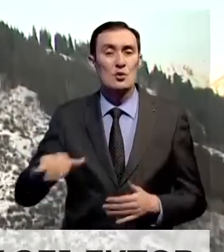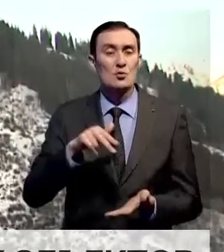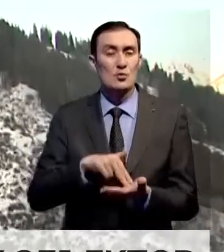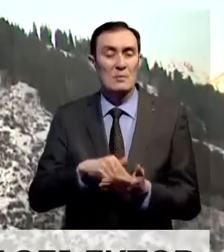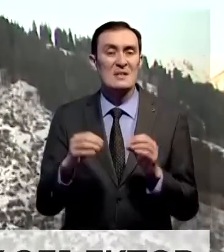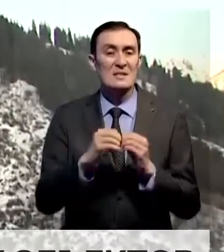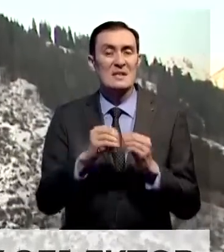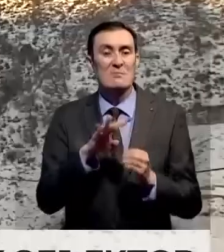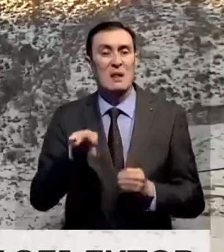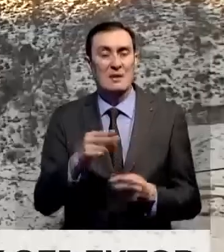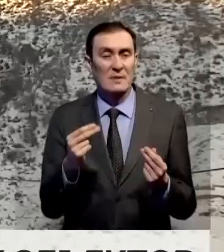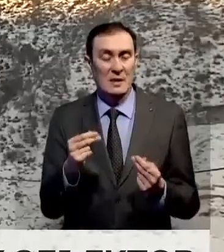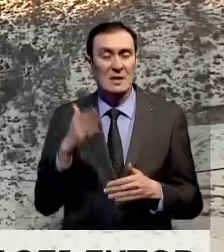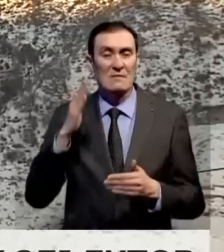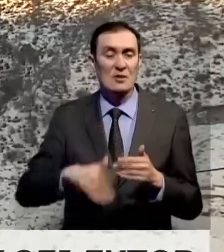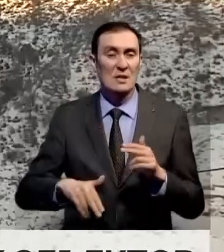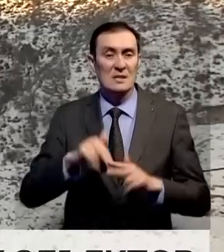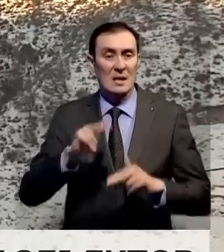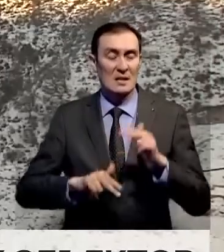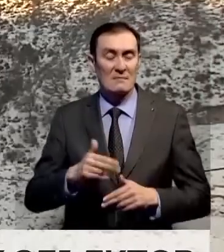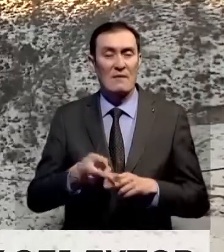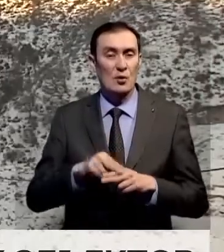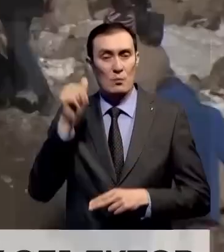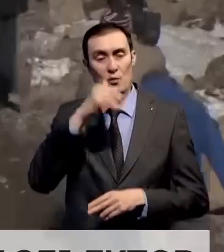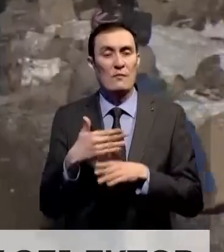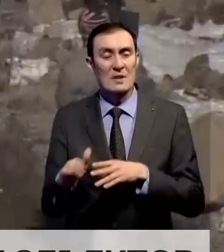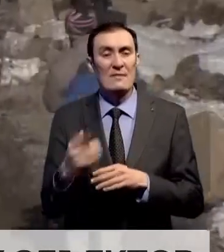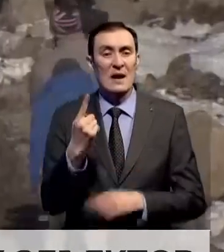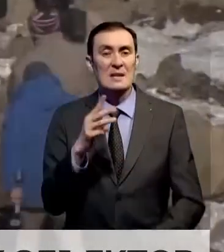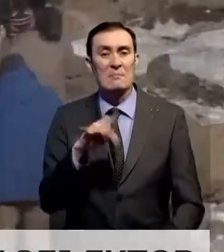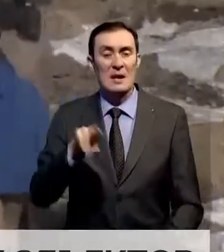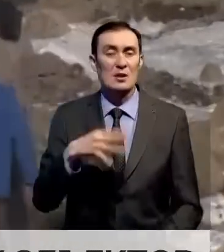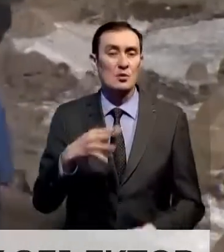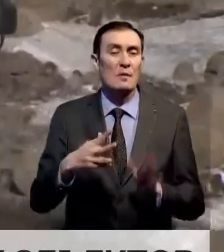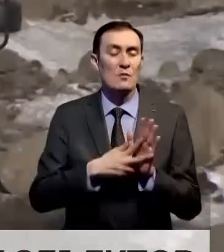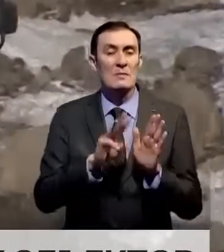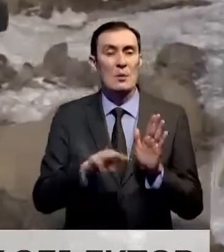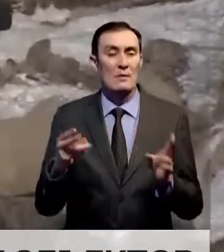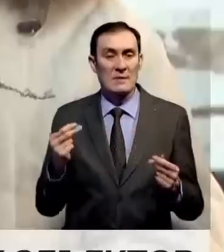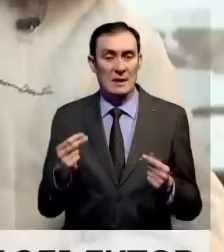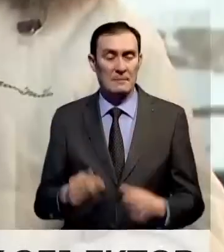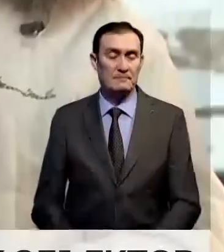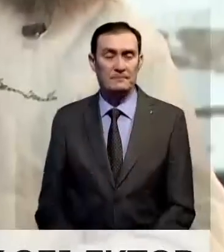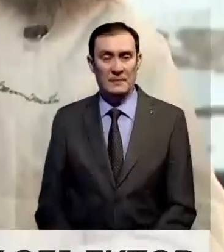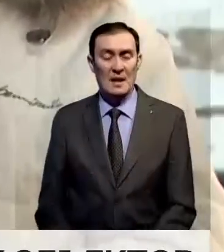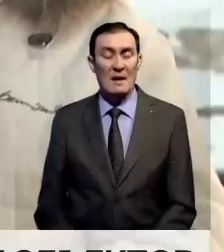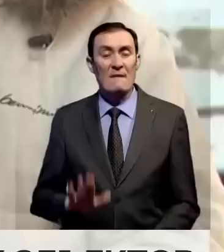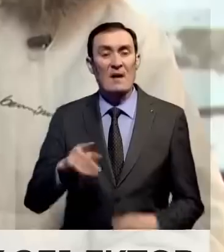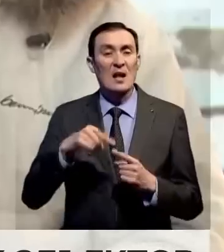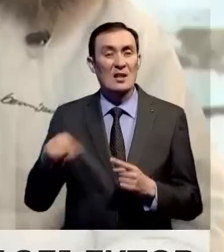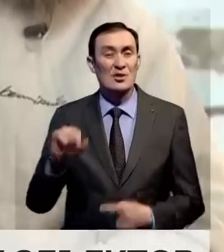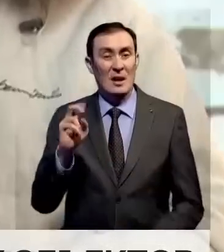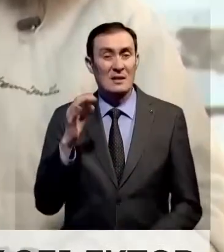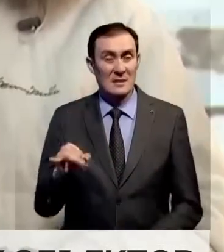объекта – 10 миллиардов тенге. На завершение строительства плотины в этом году выделяется 1 миллиард 48 миллионов тенге. В отличие от